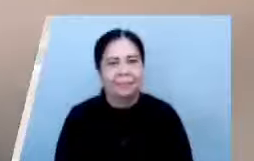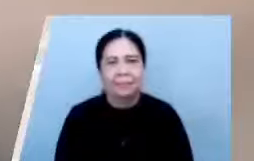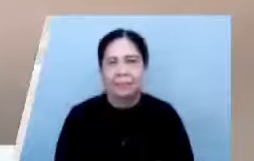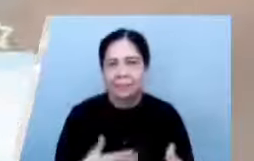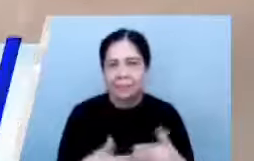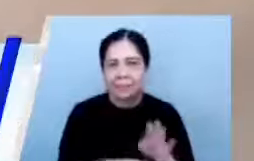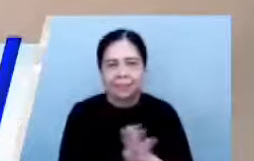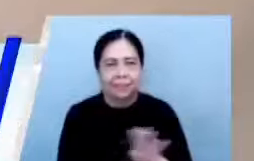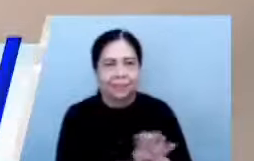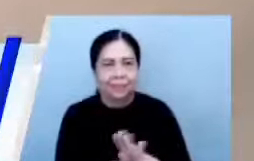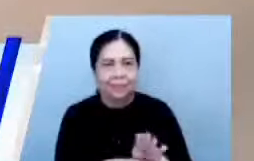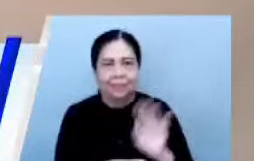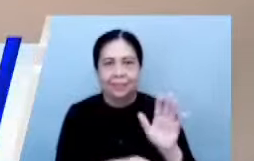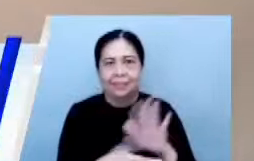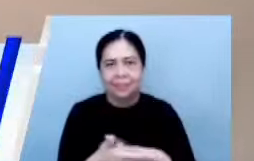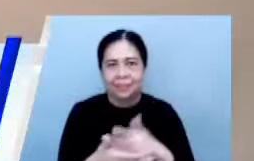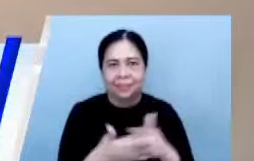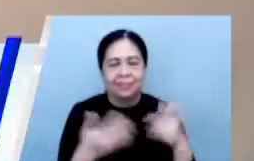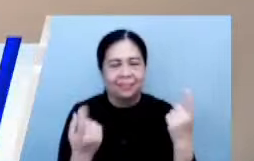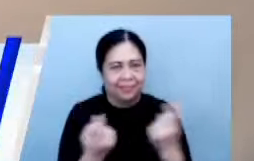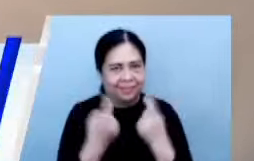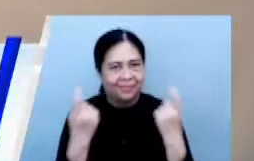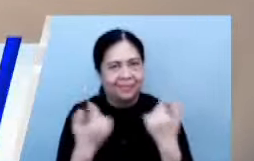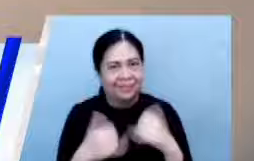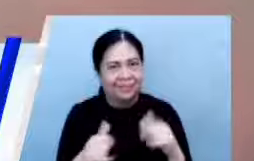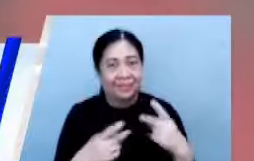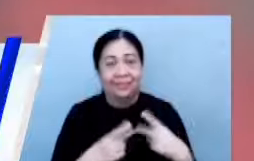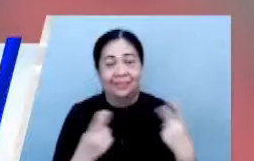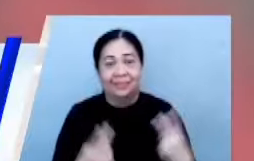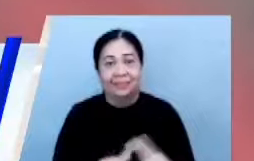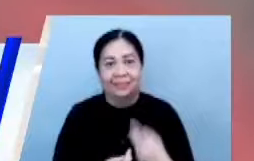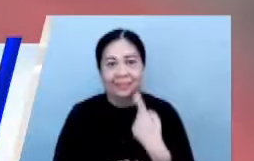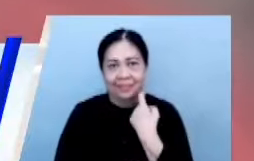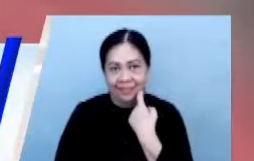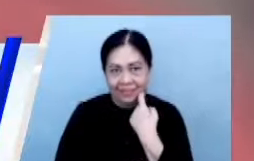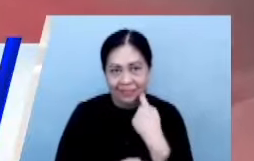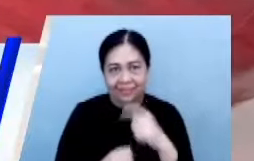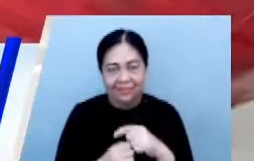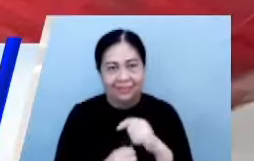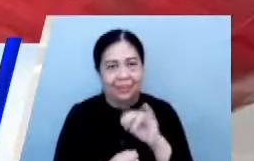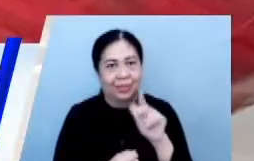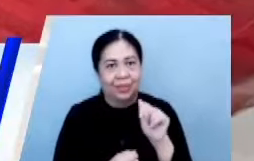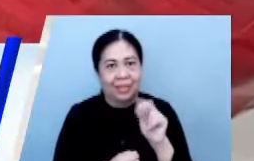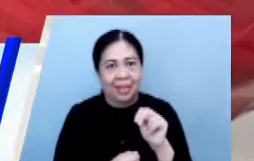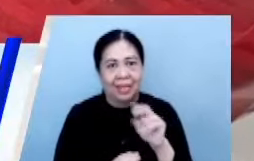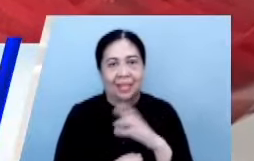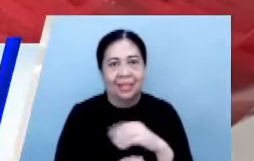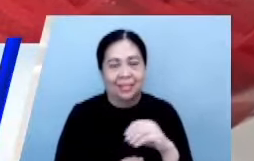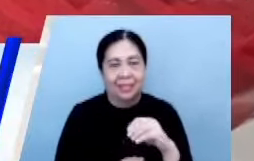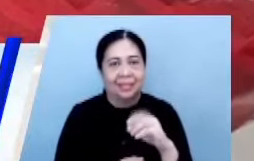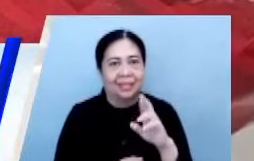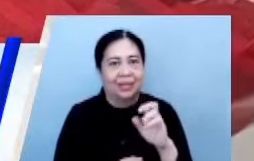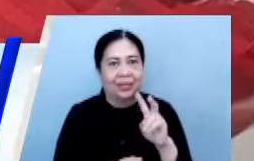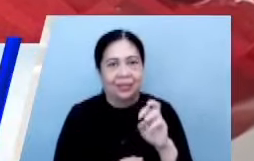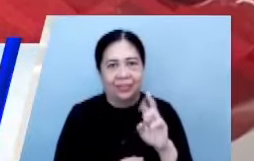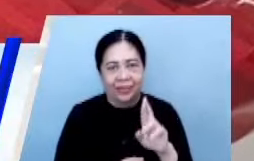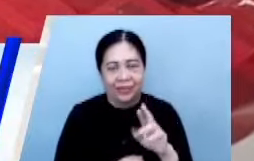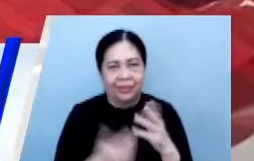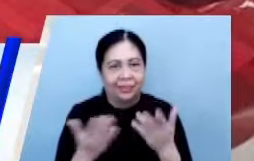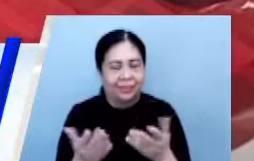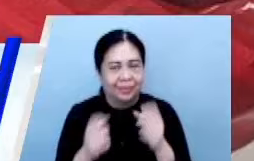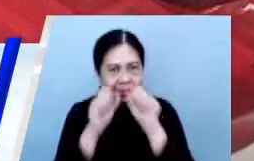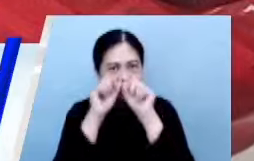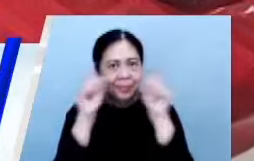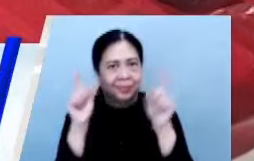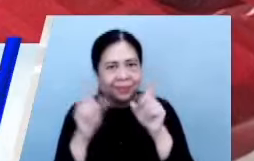schedule. Nakapag-celebrate pa rin ang Valentine's Day kamakailan sina Julie Ann San Jose at River Cruz. Sinurprise ni River